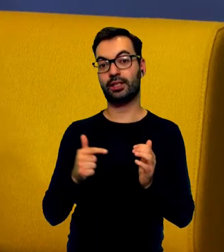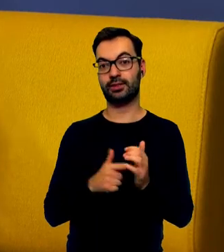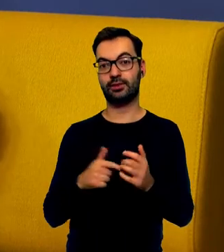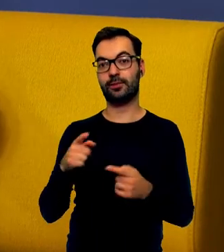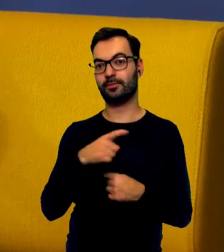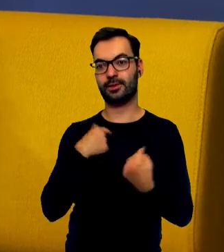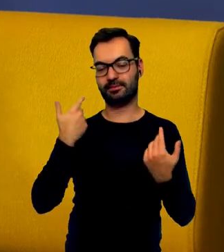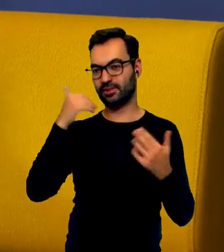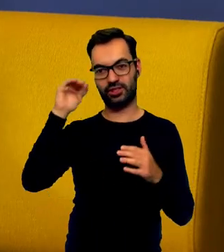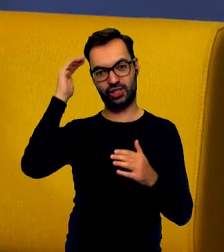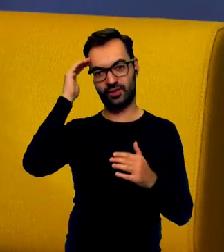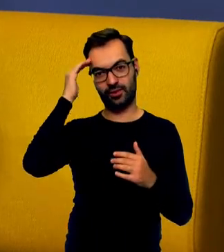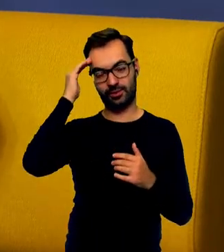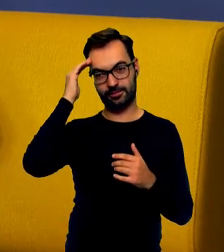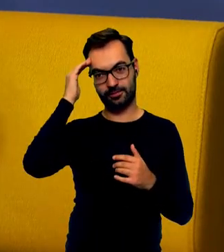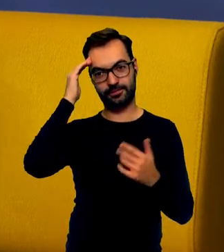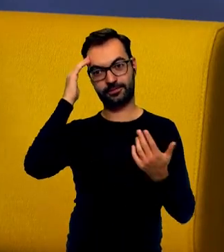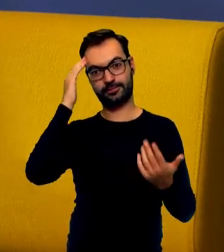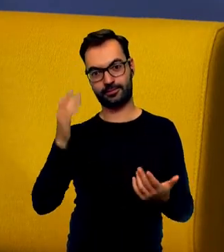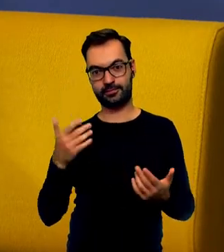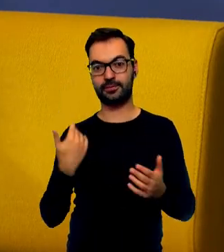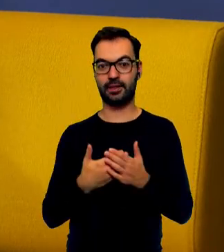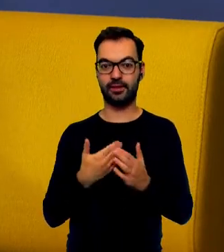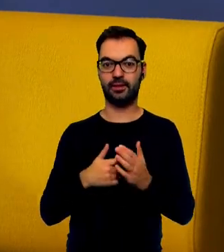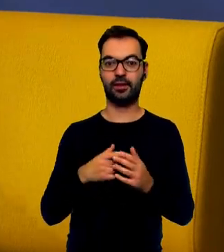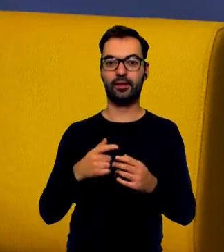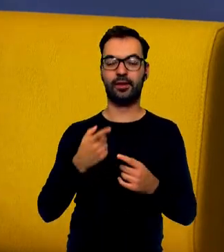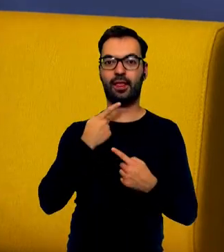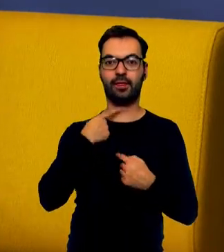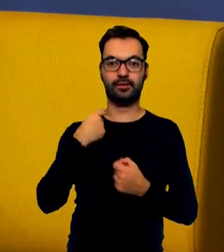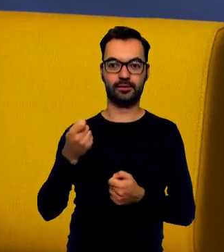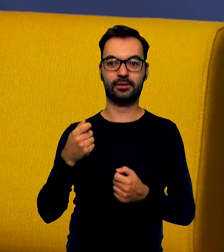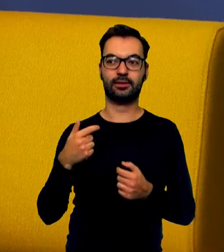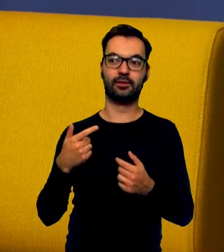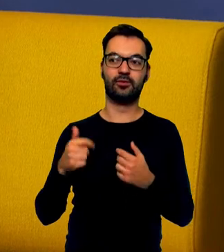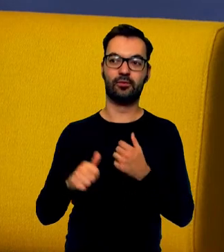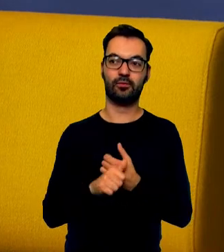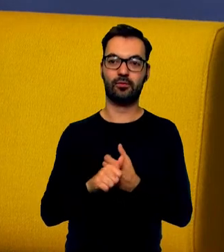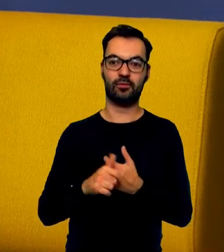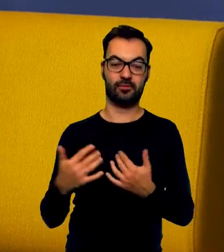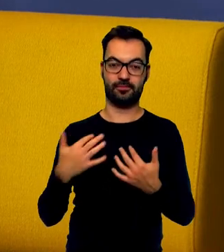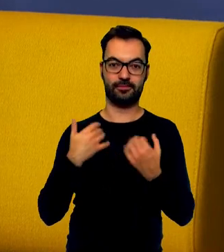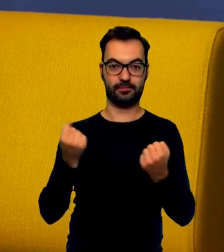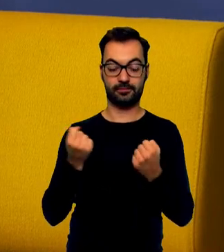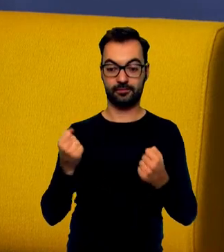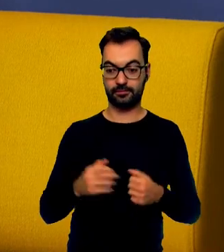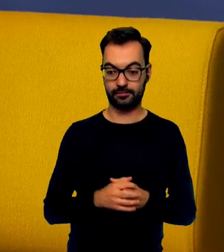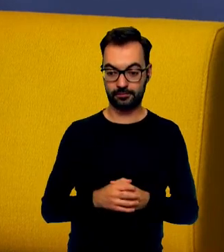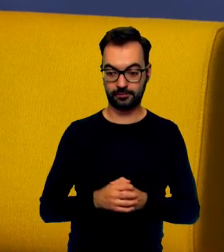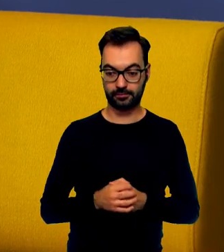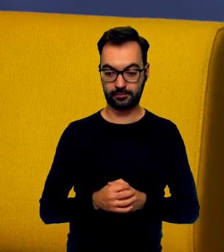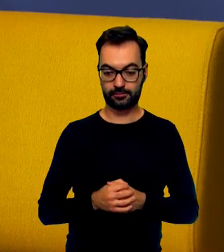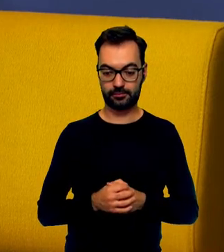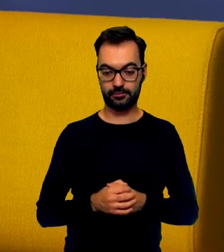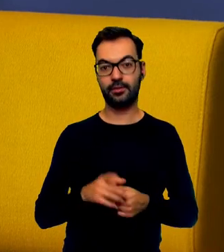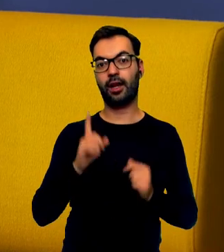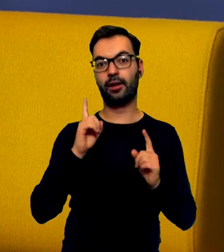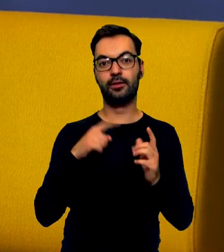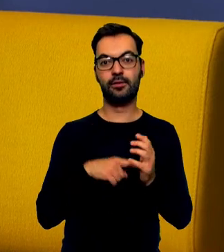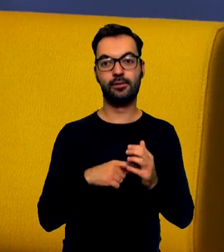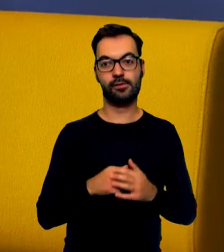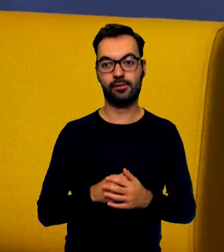my tego sobie nie uświadamiamy i tym silniej ta uwodzicielska moc na nas oddziałuje, ale bierze się